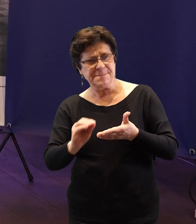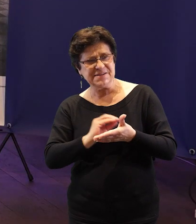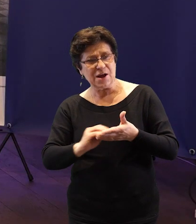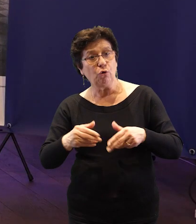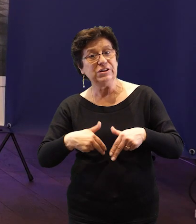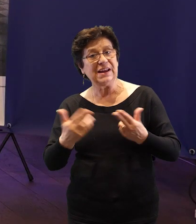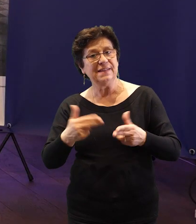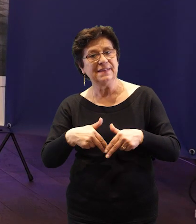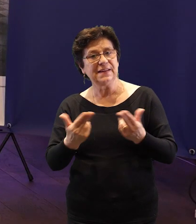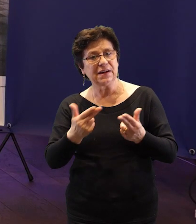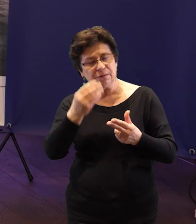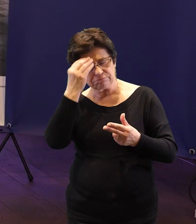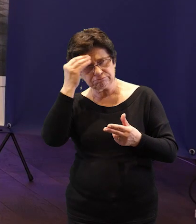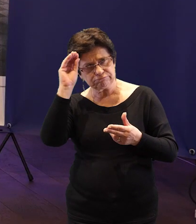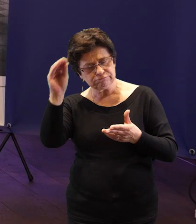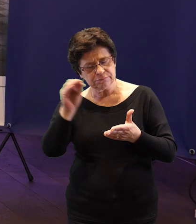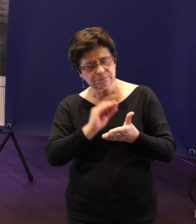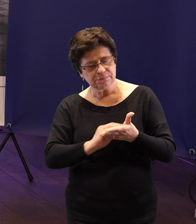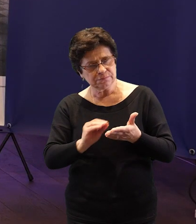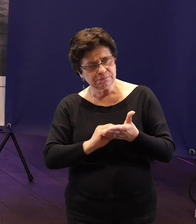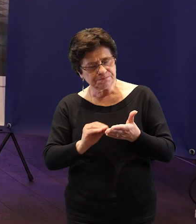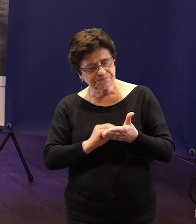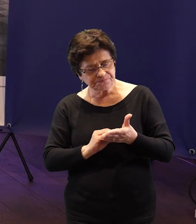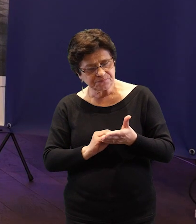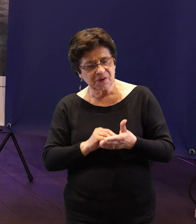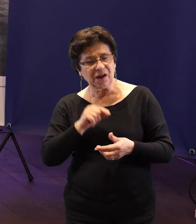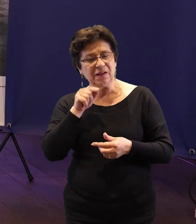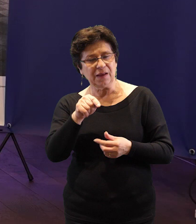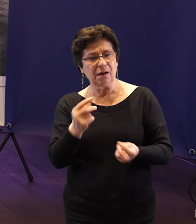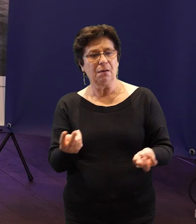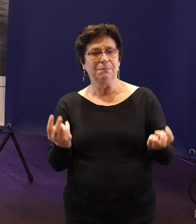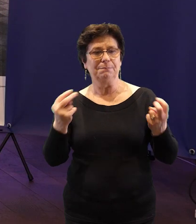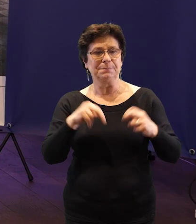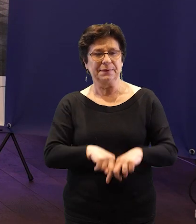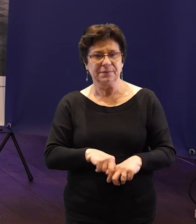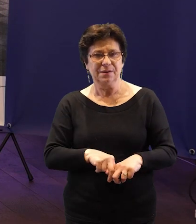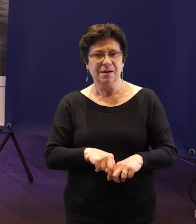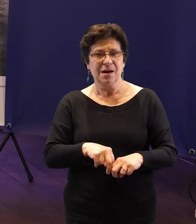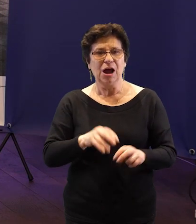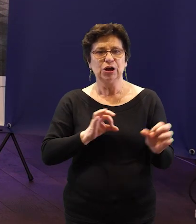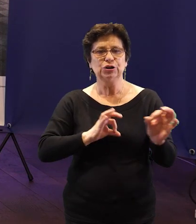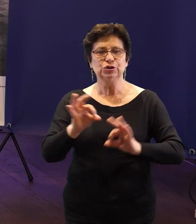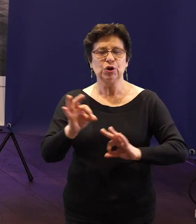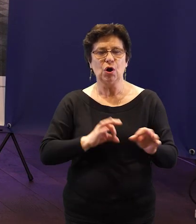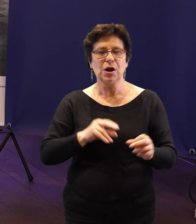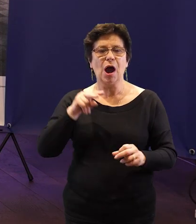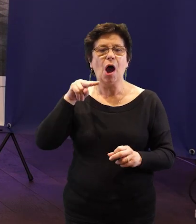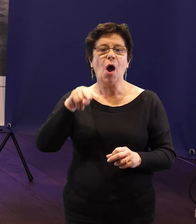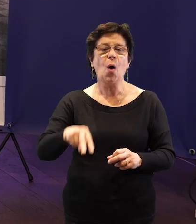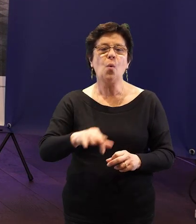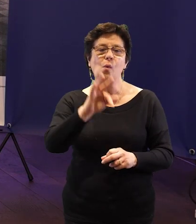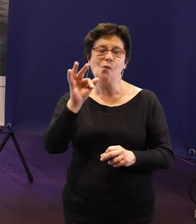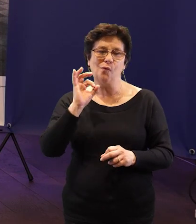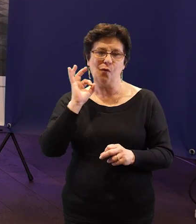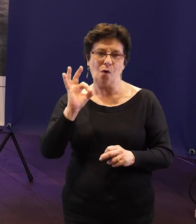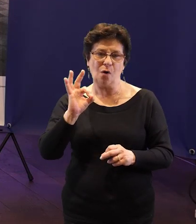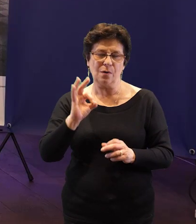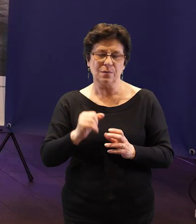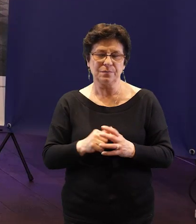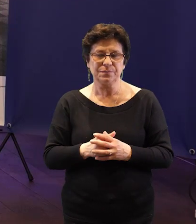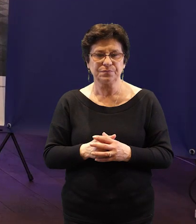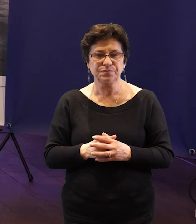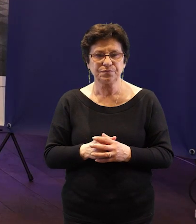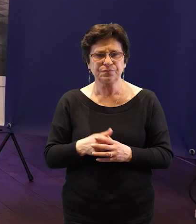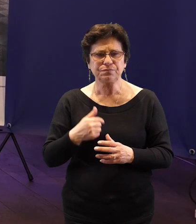dziennikarzy. I tak zaczęła się historia o UFO. Po kilku dniach, co mogę powiedzieć Państwu,